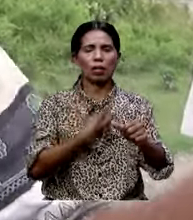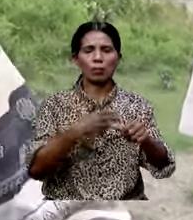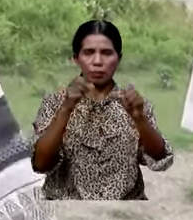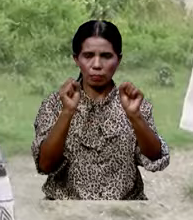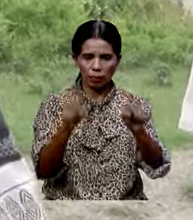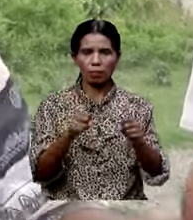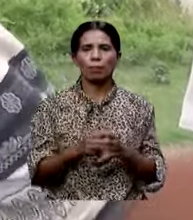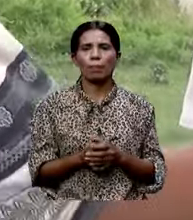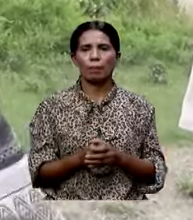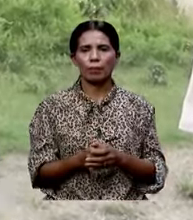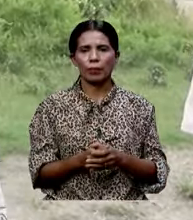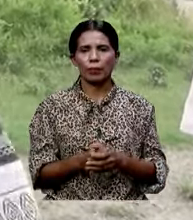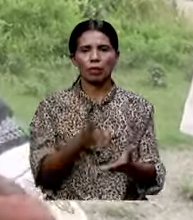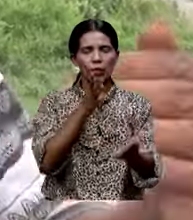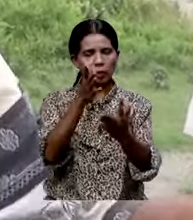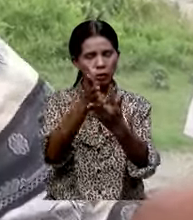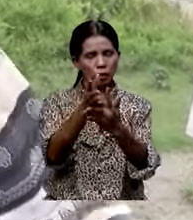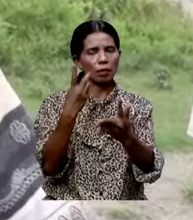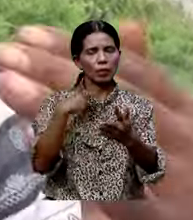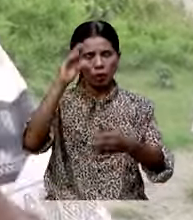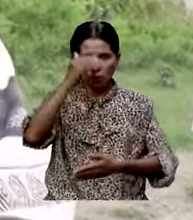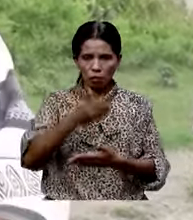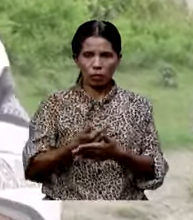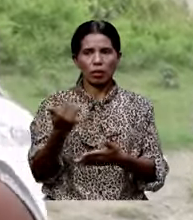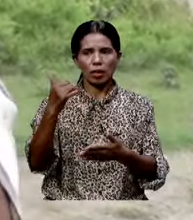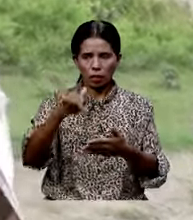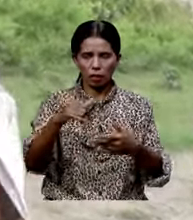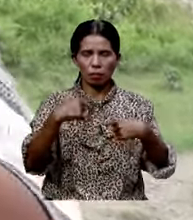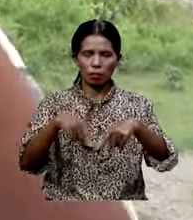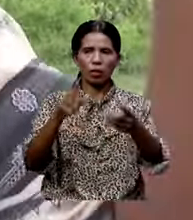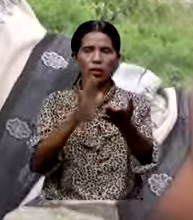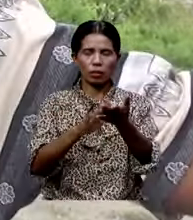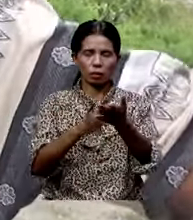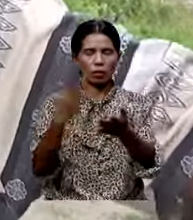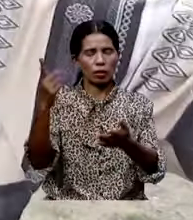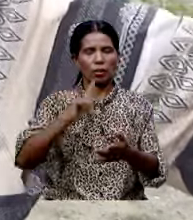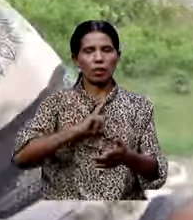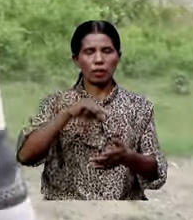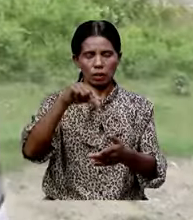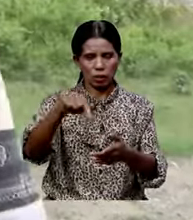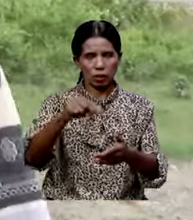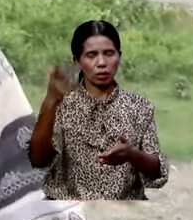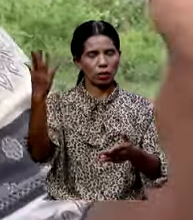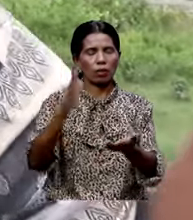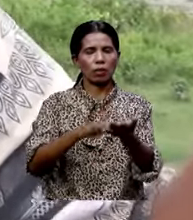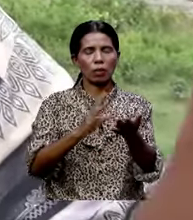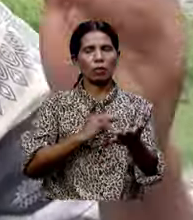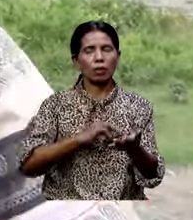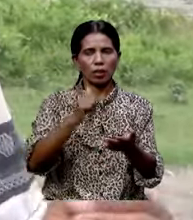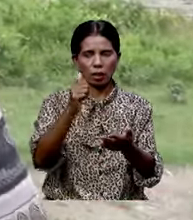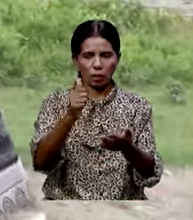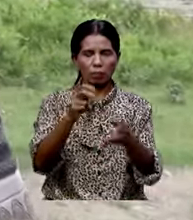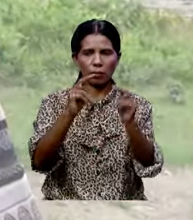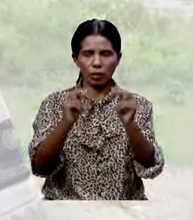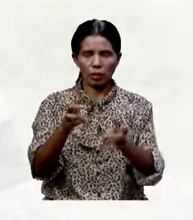e asesu ba mai ya menuan sira mos balu iskola heliksa ya Mariana neva e Hermera